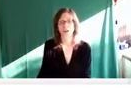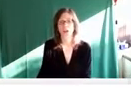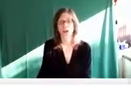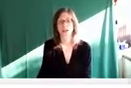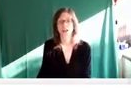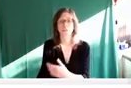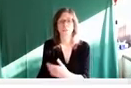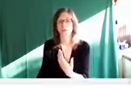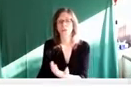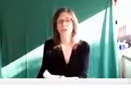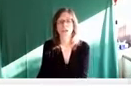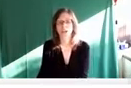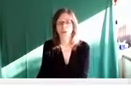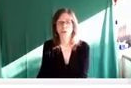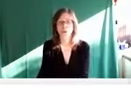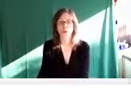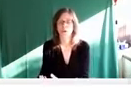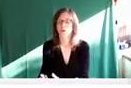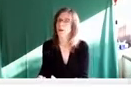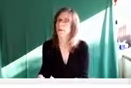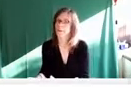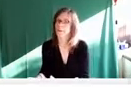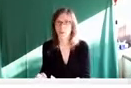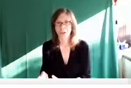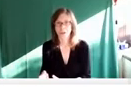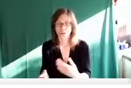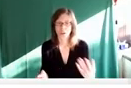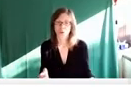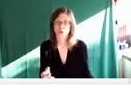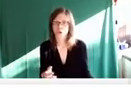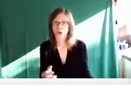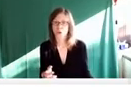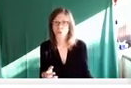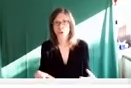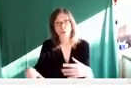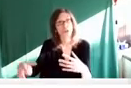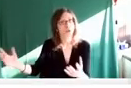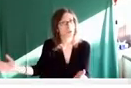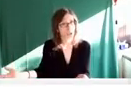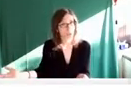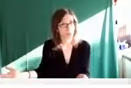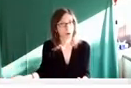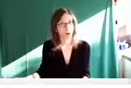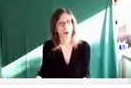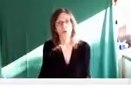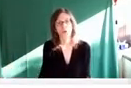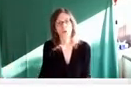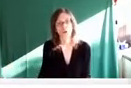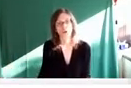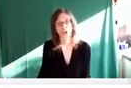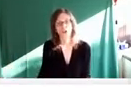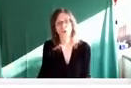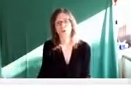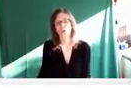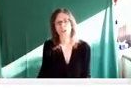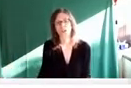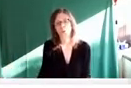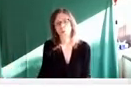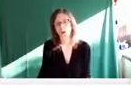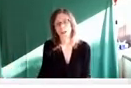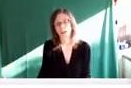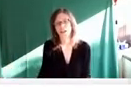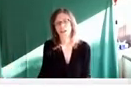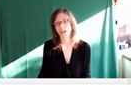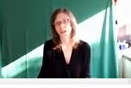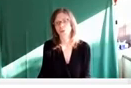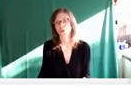effet-là, les responsabilités et ressources. Donc, encore là, ça dépend si vous êtes un chercheur tout seul ou dans une équipe de recherche, conformité aux